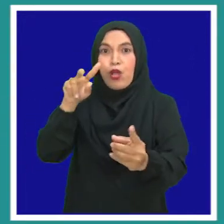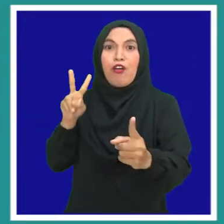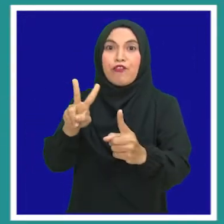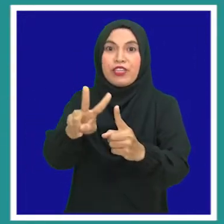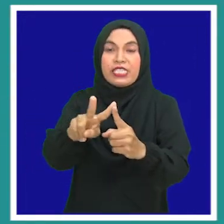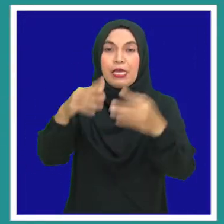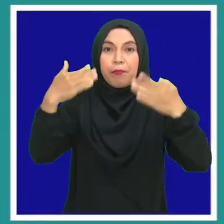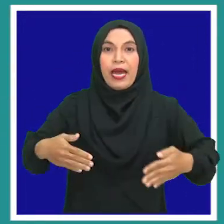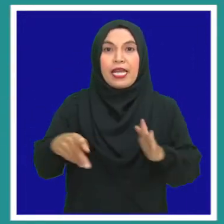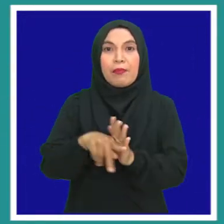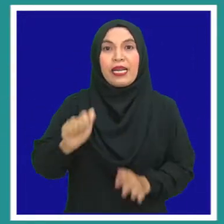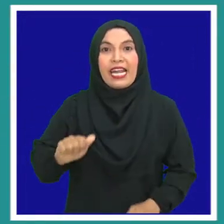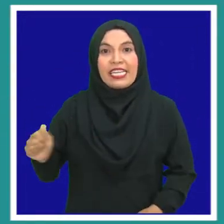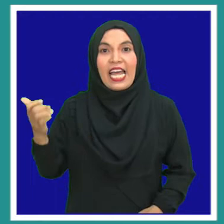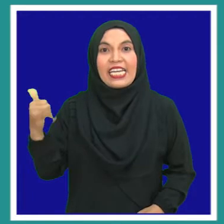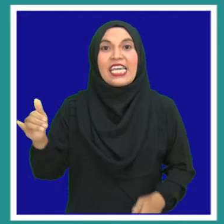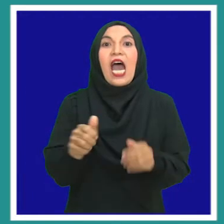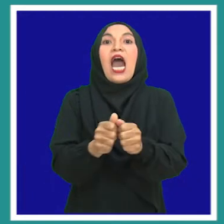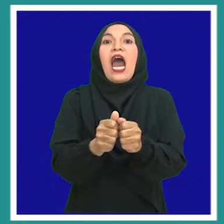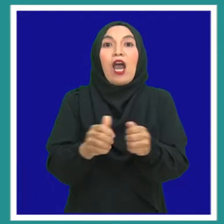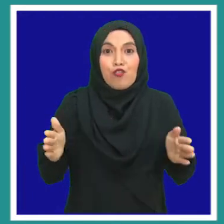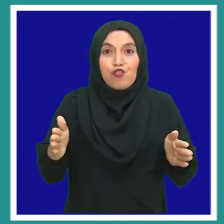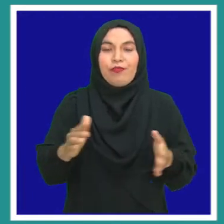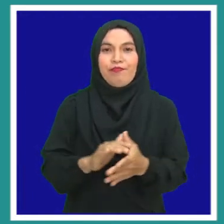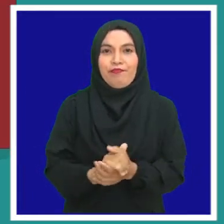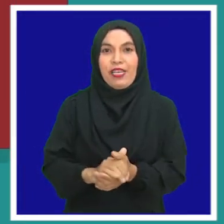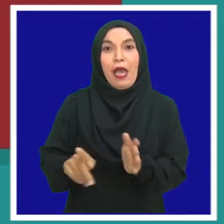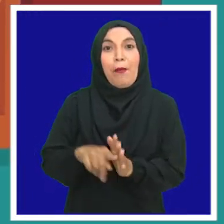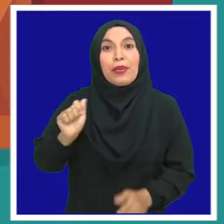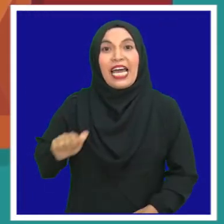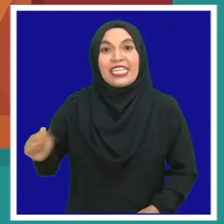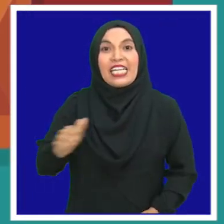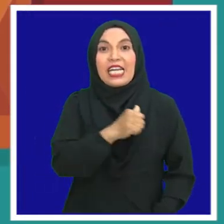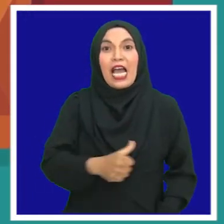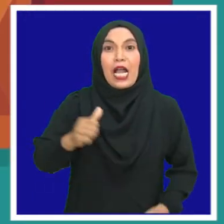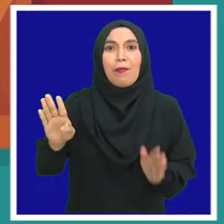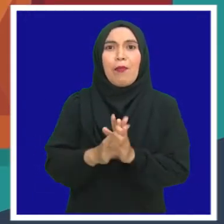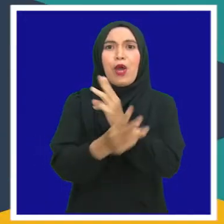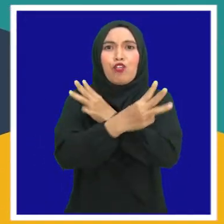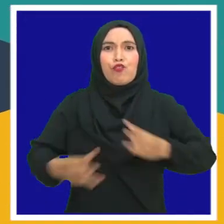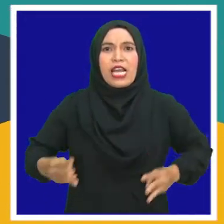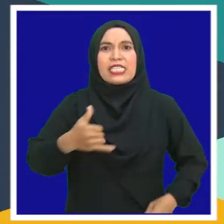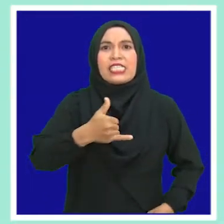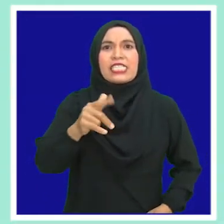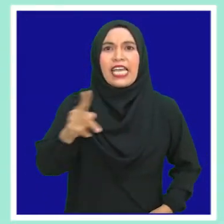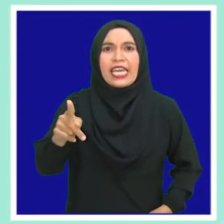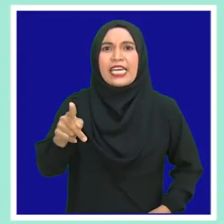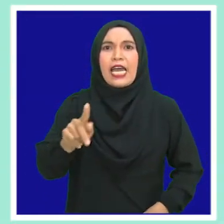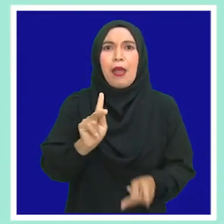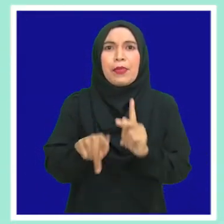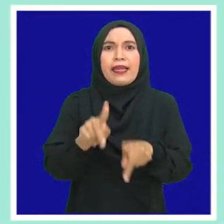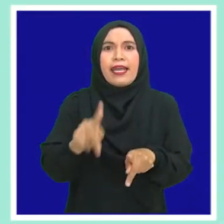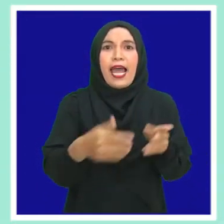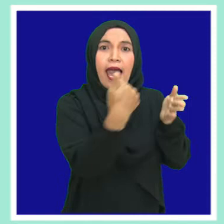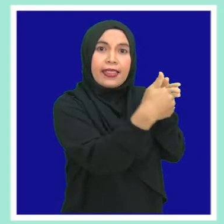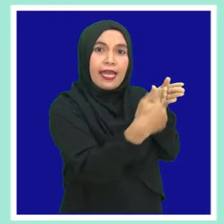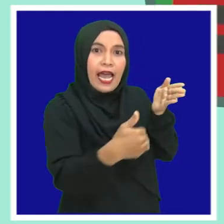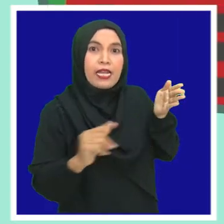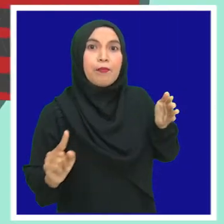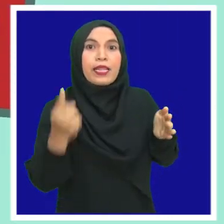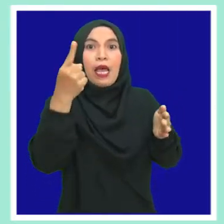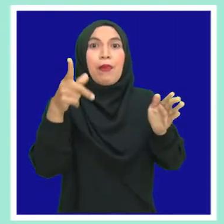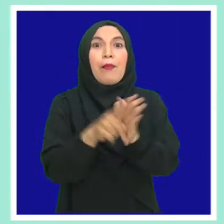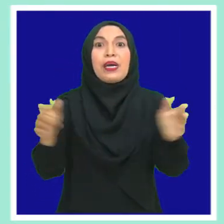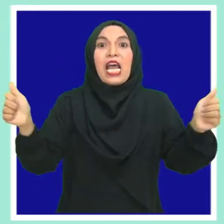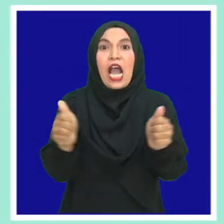Badan Peradilan yang Agung. Peradilan agama berwenang menyelesaikan jenis perkara antara lain, yang pertama